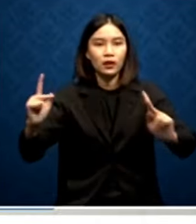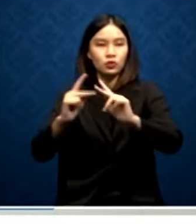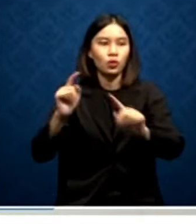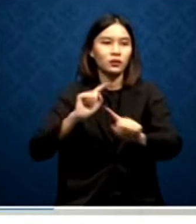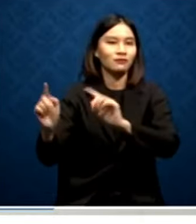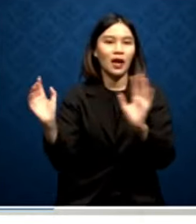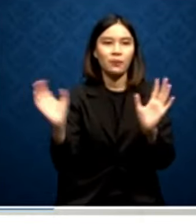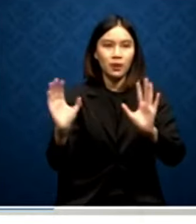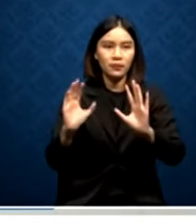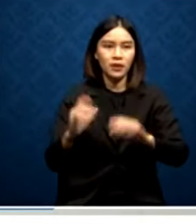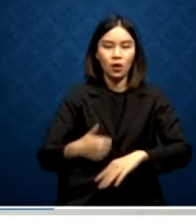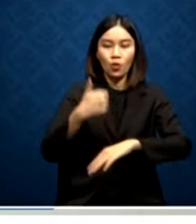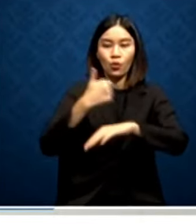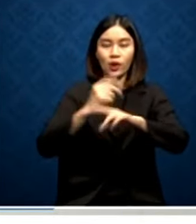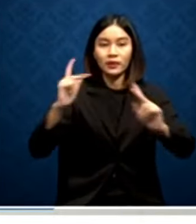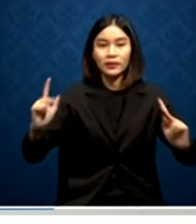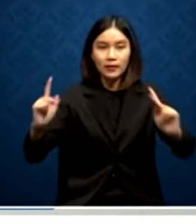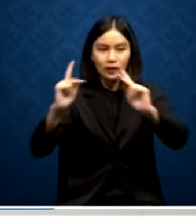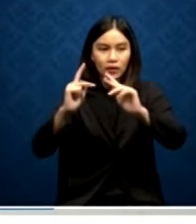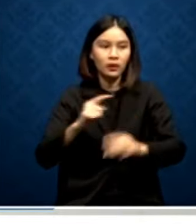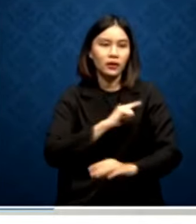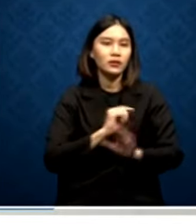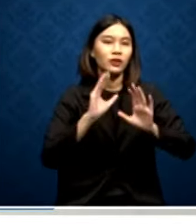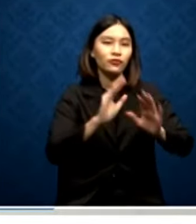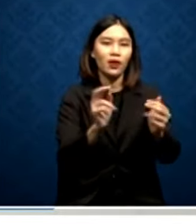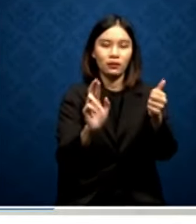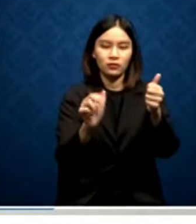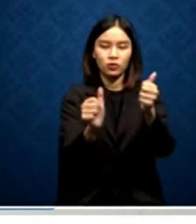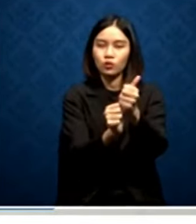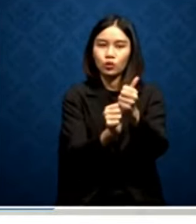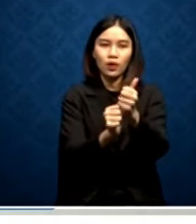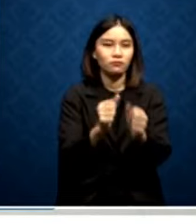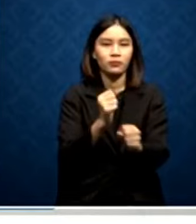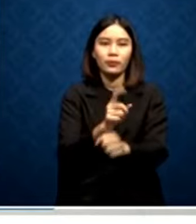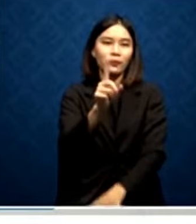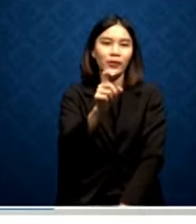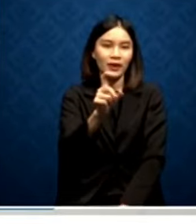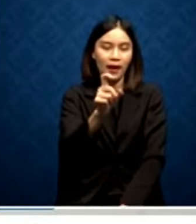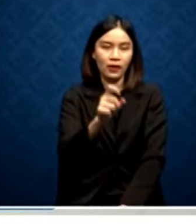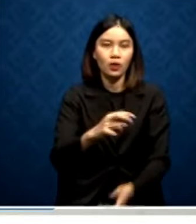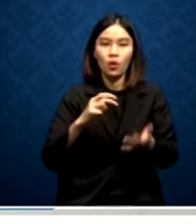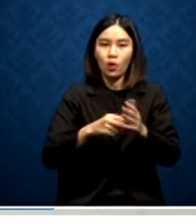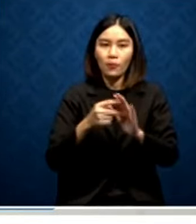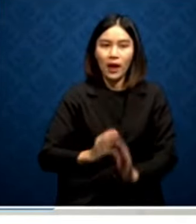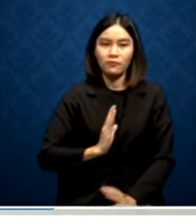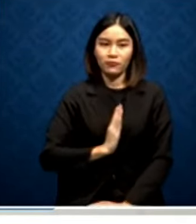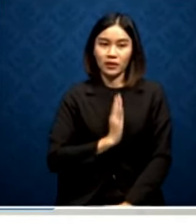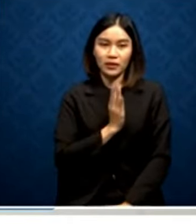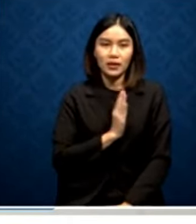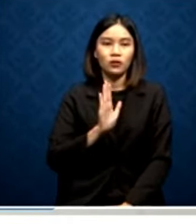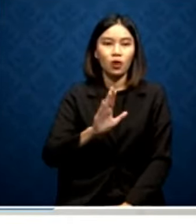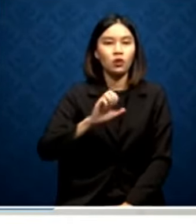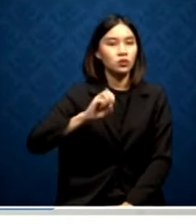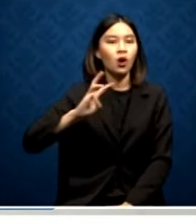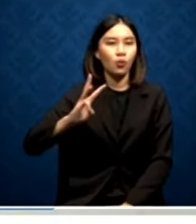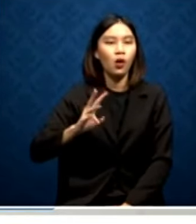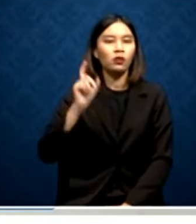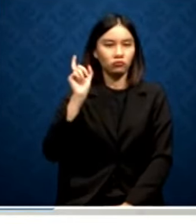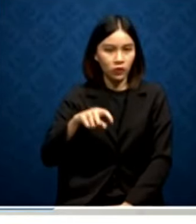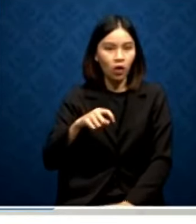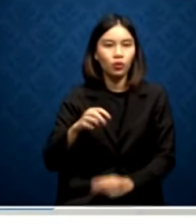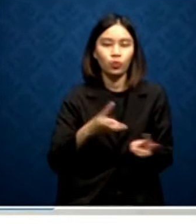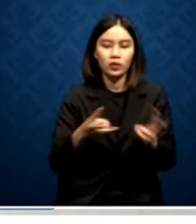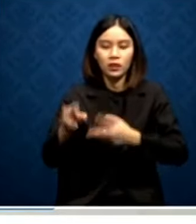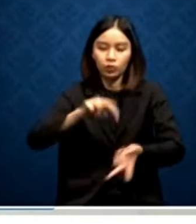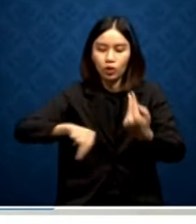รัฐมนตรีว่าการมอบหมายรัฐมนตรีช่วยอย่างนี้ไม่ได้เราต้องยืนยันศักดิ์ศรีของวุฒิสภาในการตรวจ